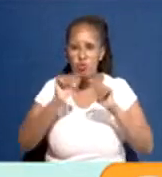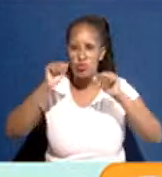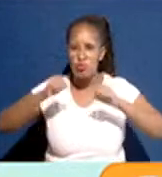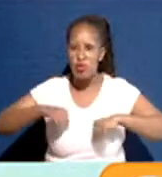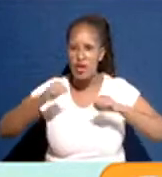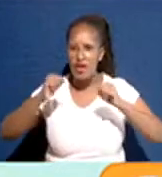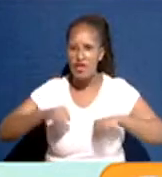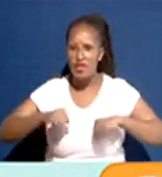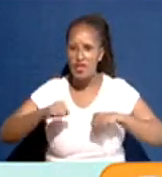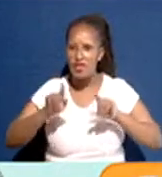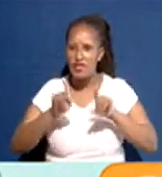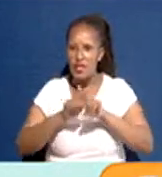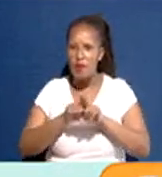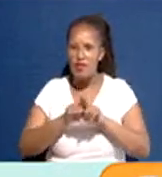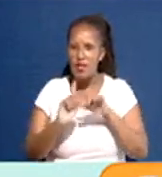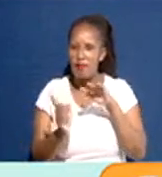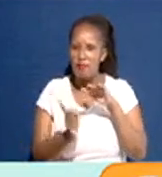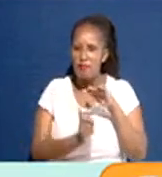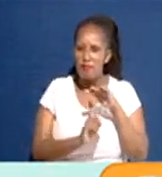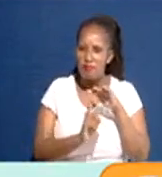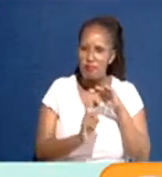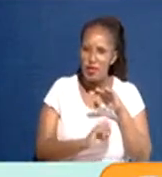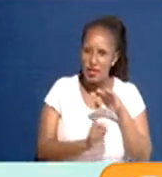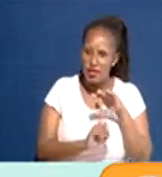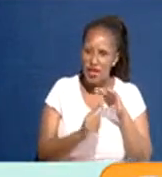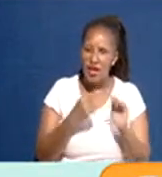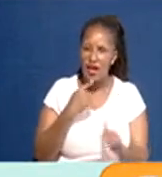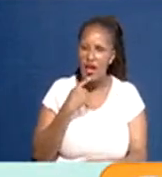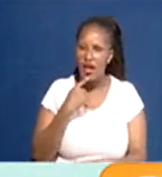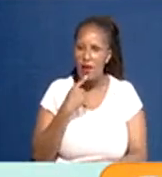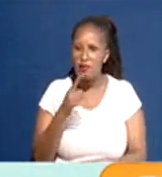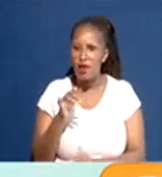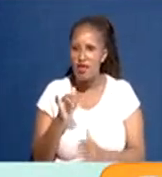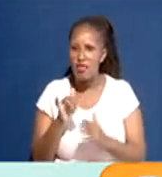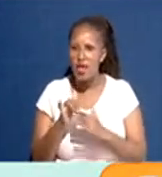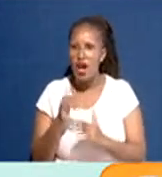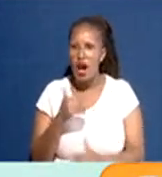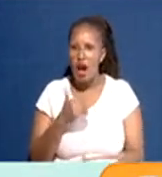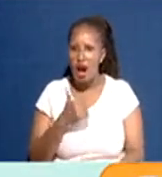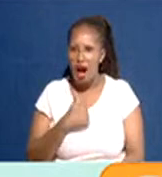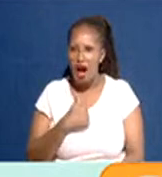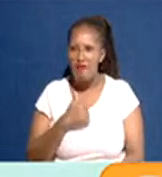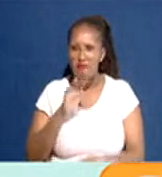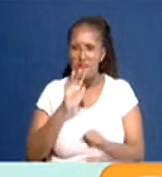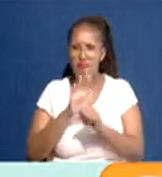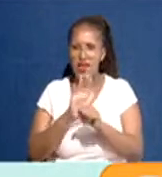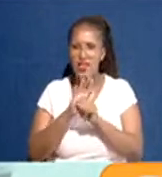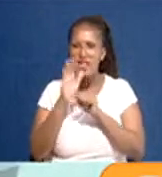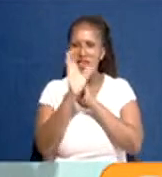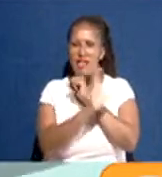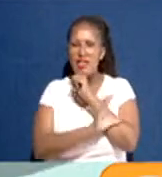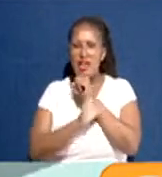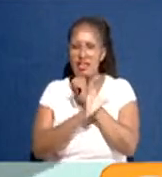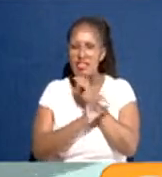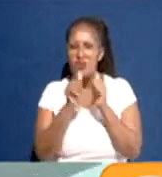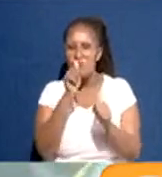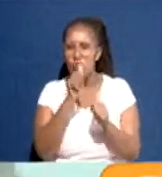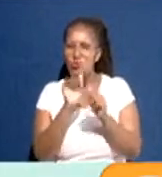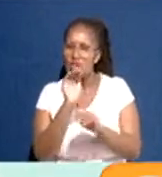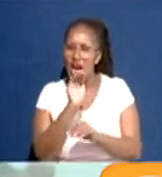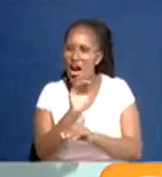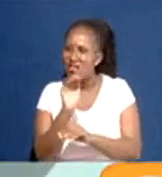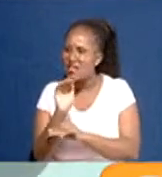vile vile waziri hapa amesema ya kwamba tuko na nchi nyingi ambazo